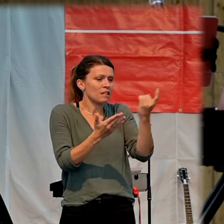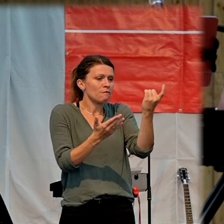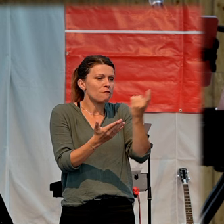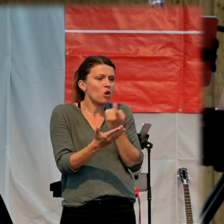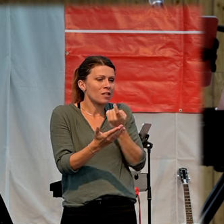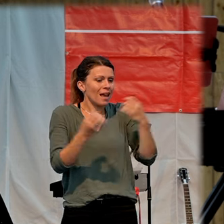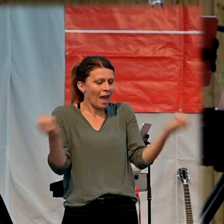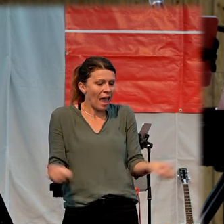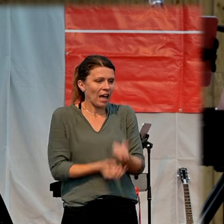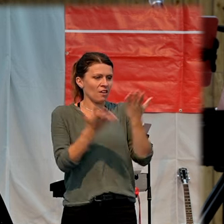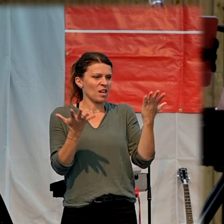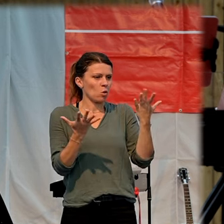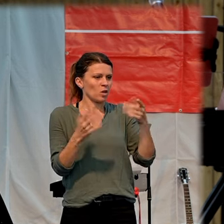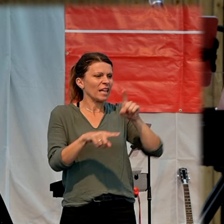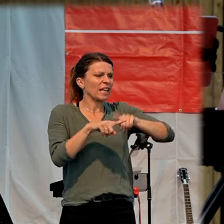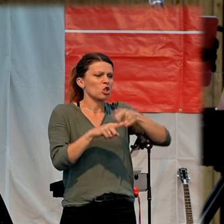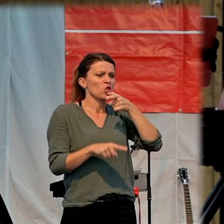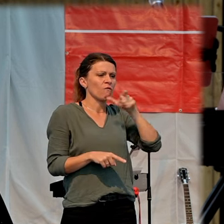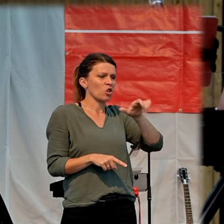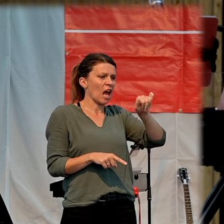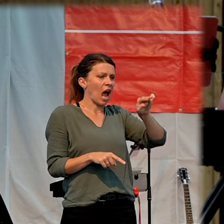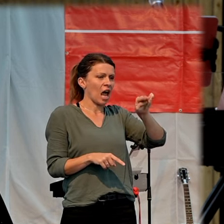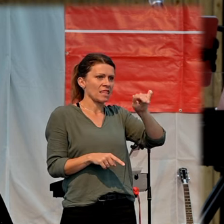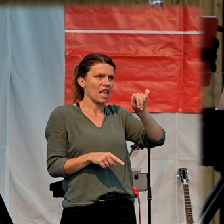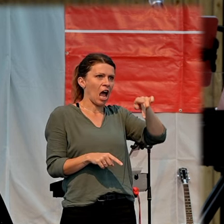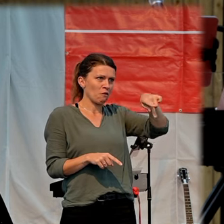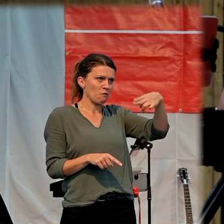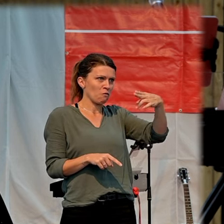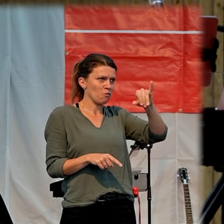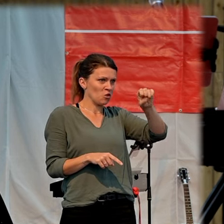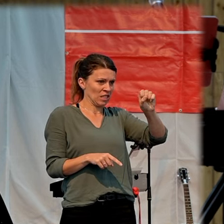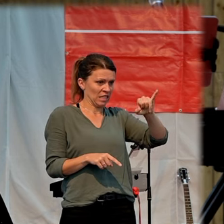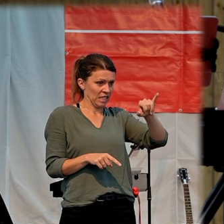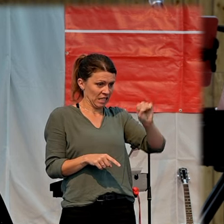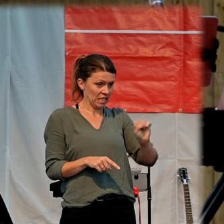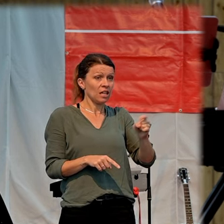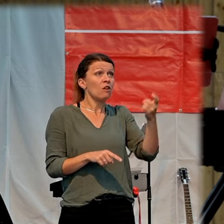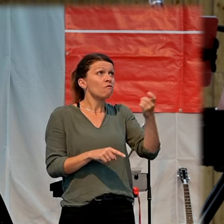Anaphysis, kommen vom Himmel,